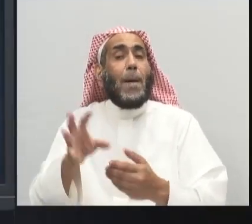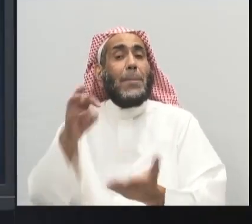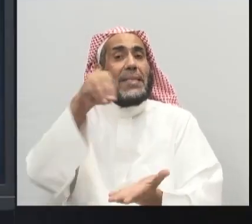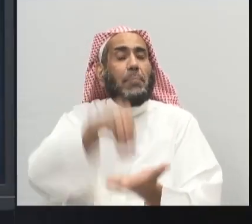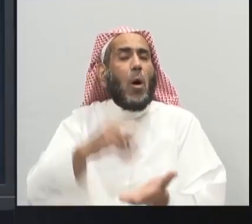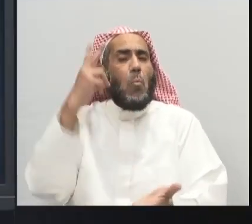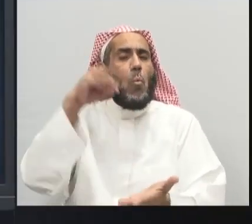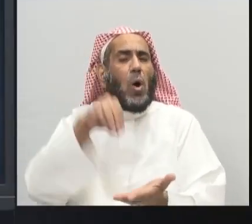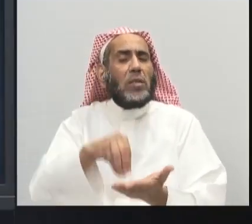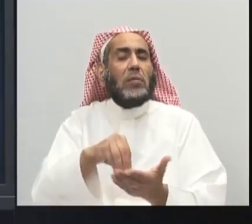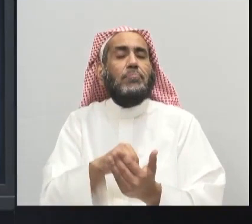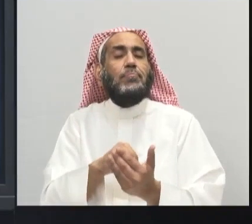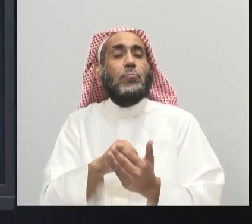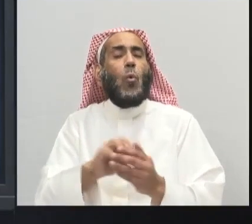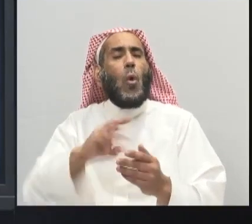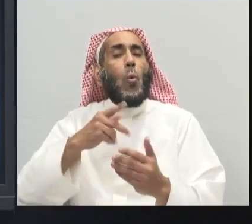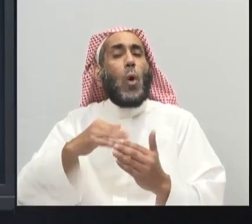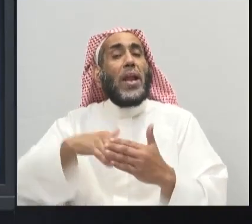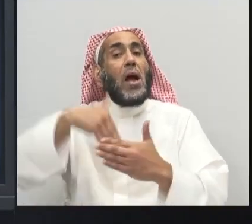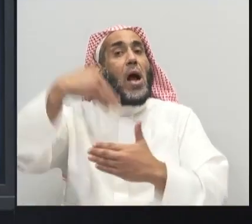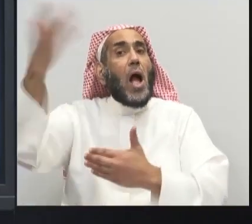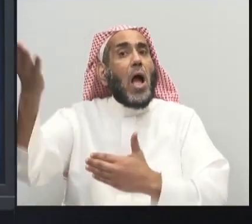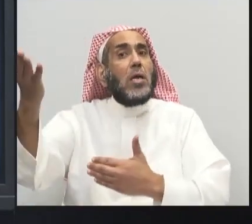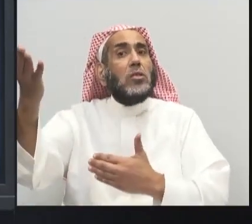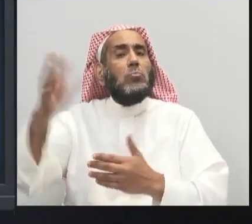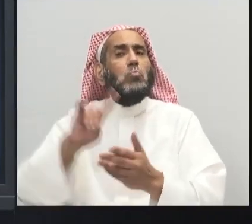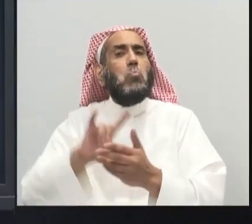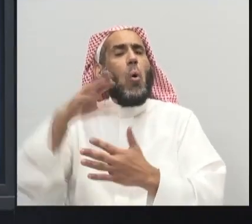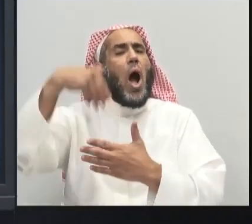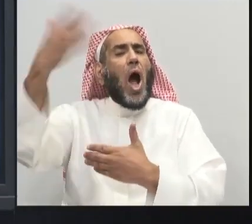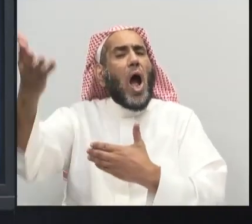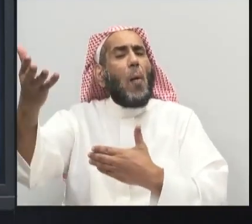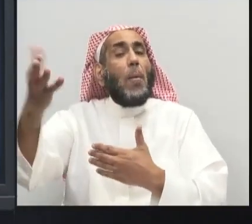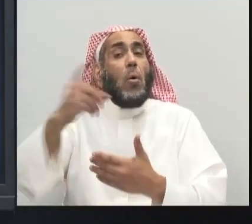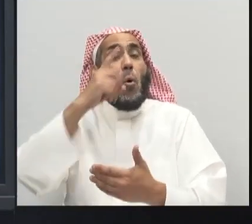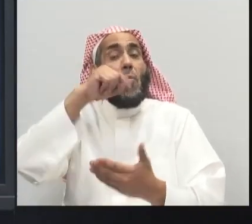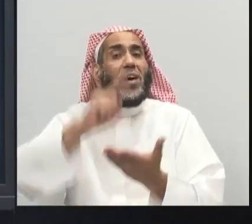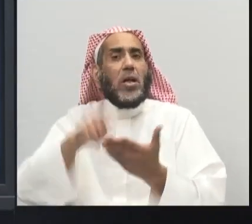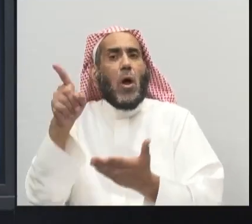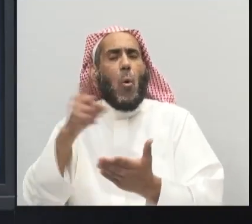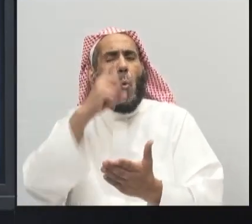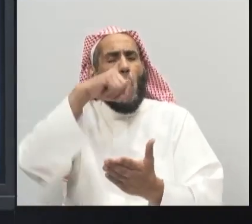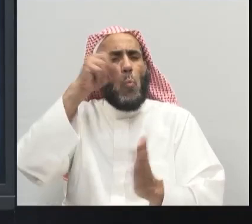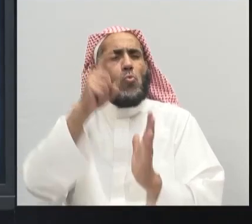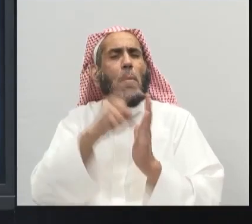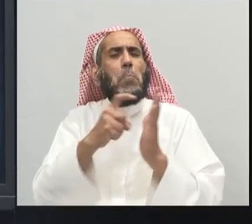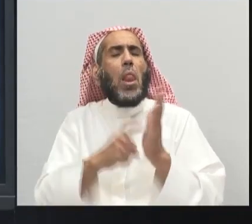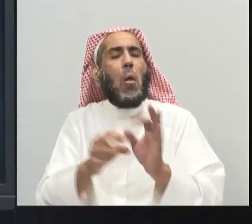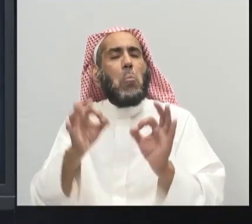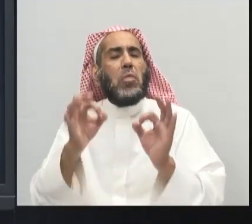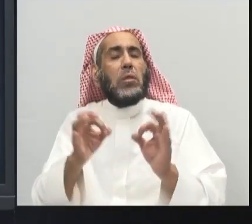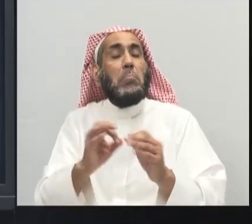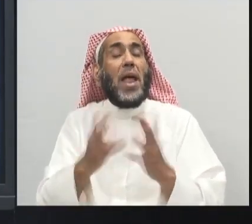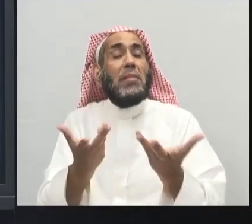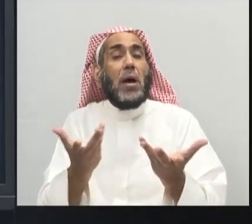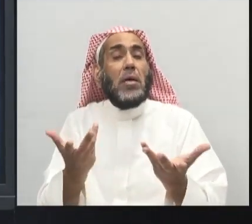مواطنا ما دام ولو كان خارج هذه الدوله وخارج اقليمها فانه يطبق عليه القانون من